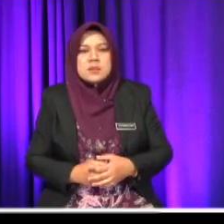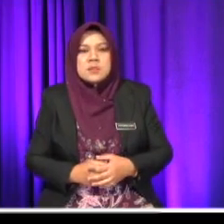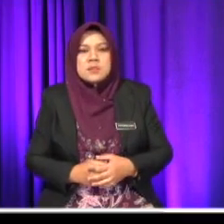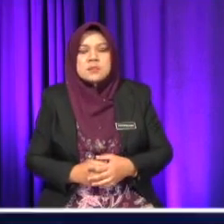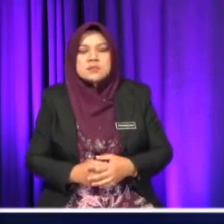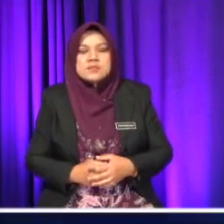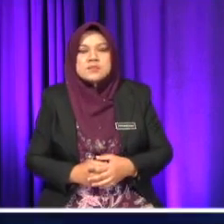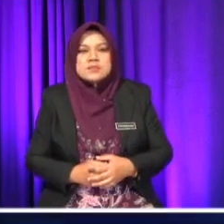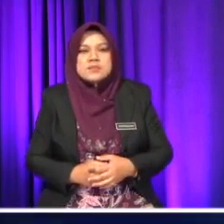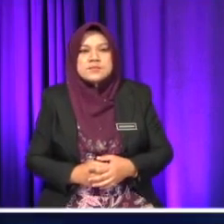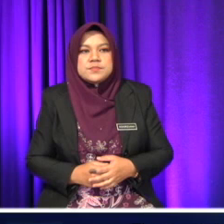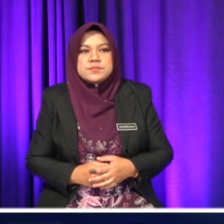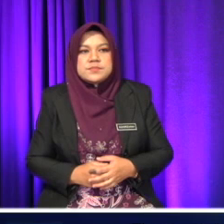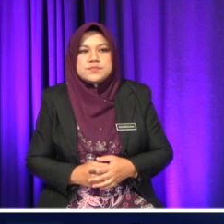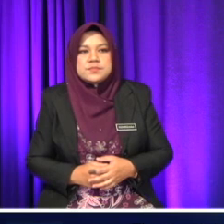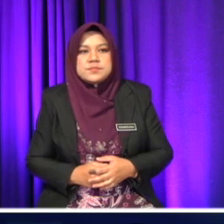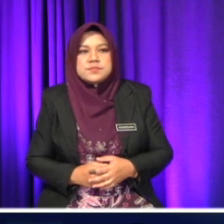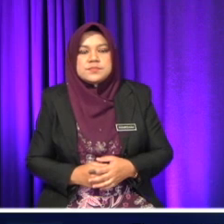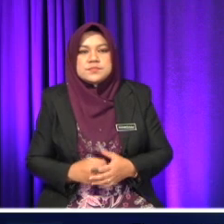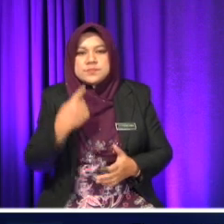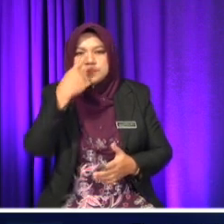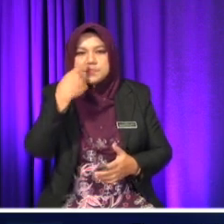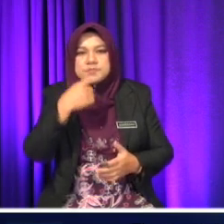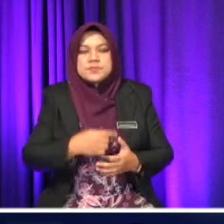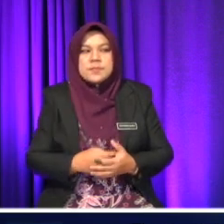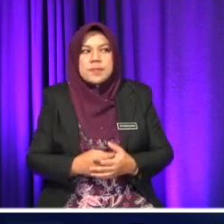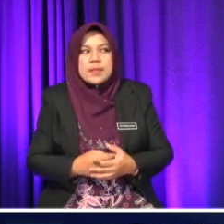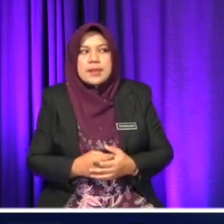putaran seterusnya aku yang baru